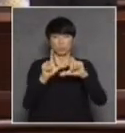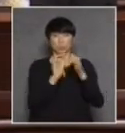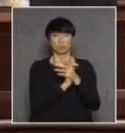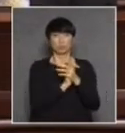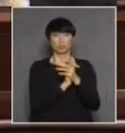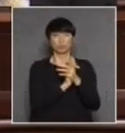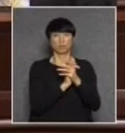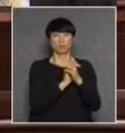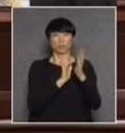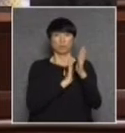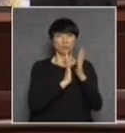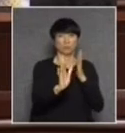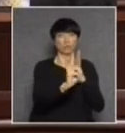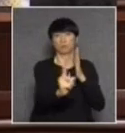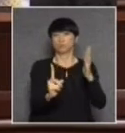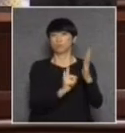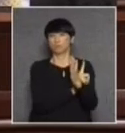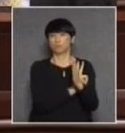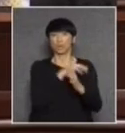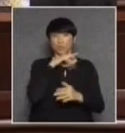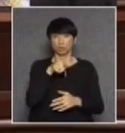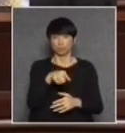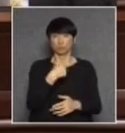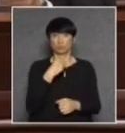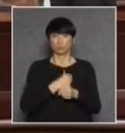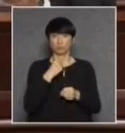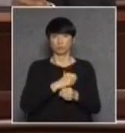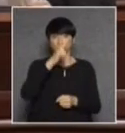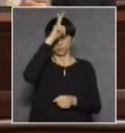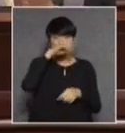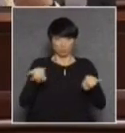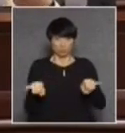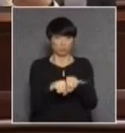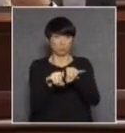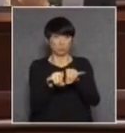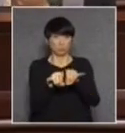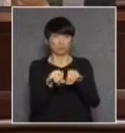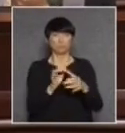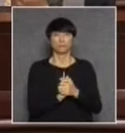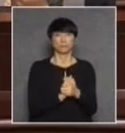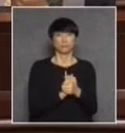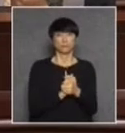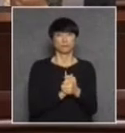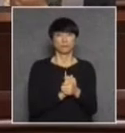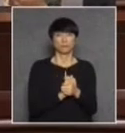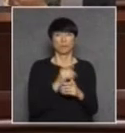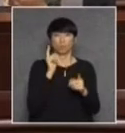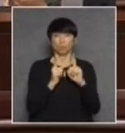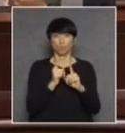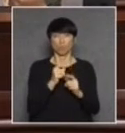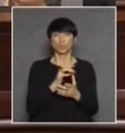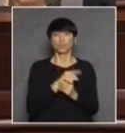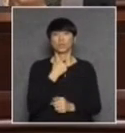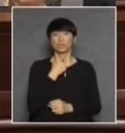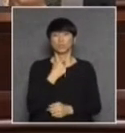來。但如果他要做政治鬥爭，他要做這個長官